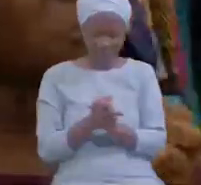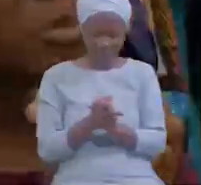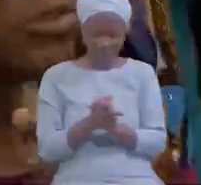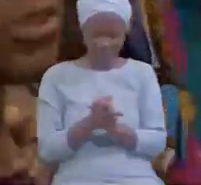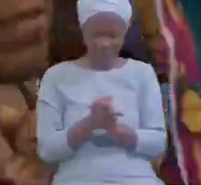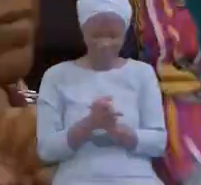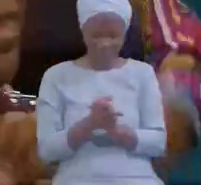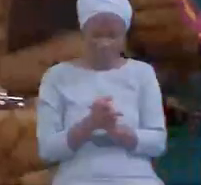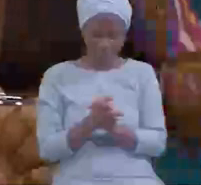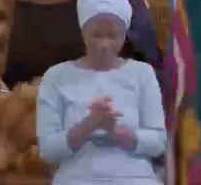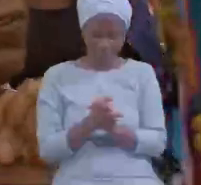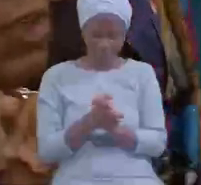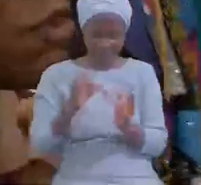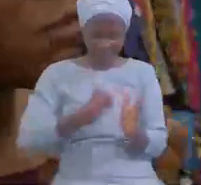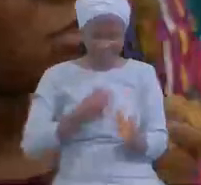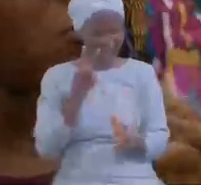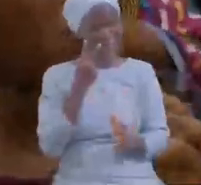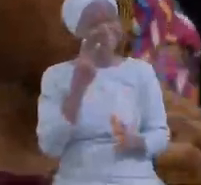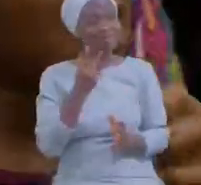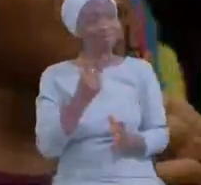Je vois la faveur de Dieu.